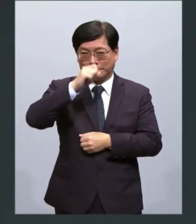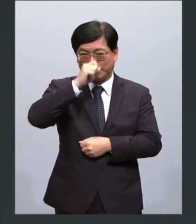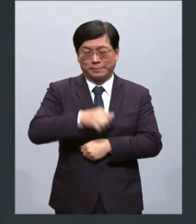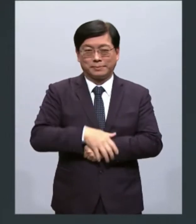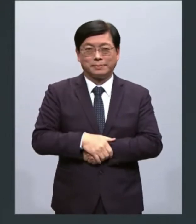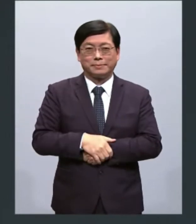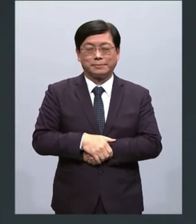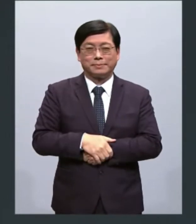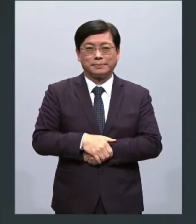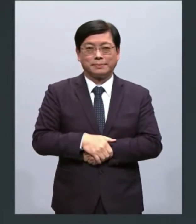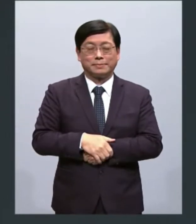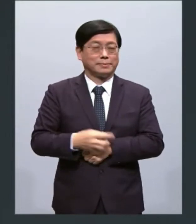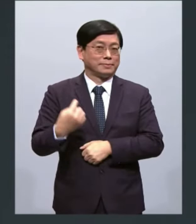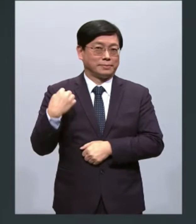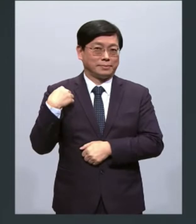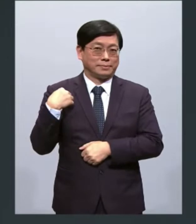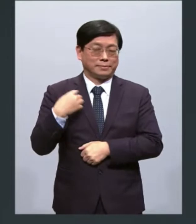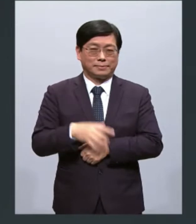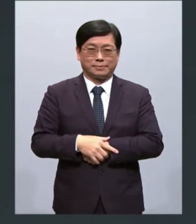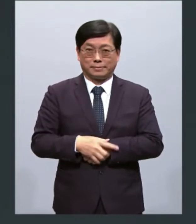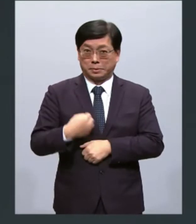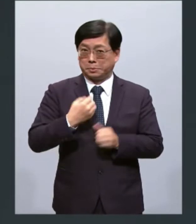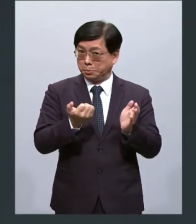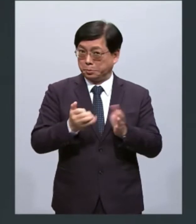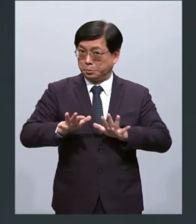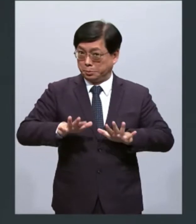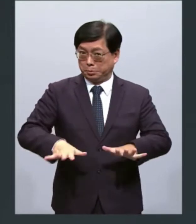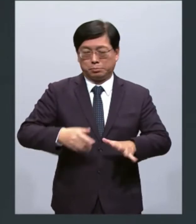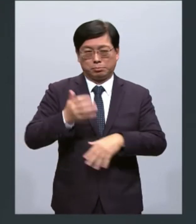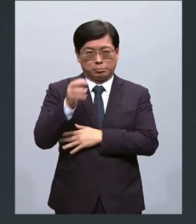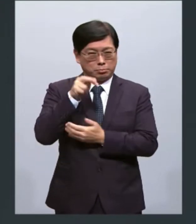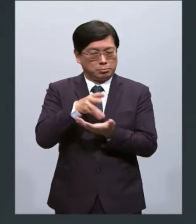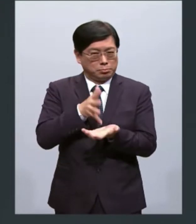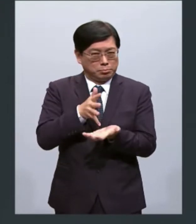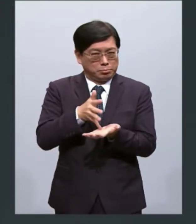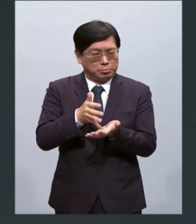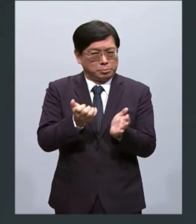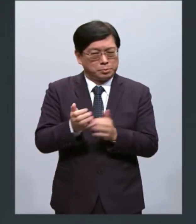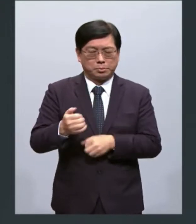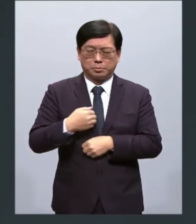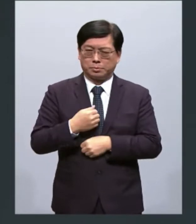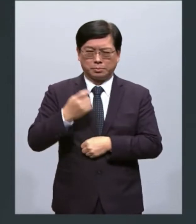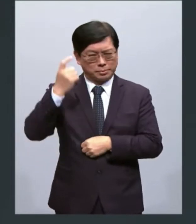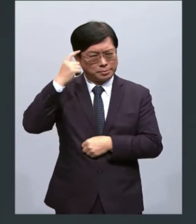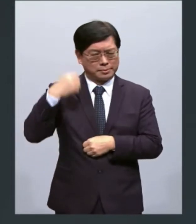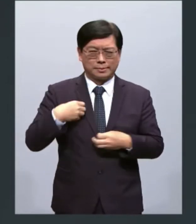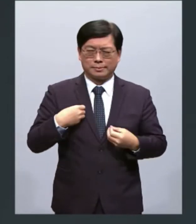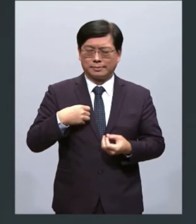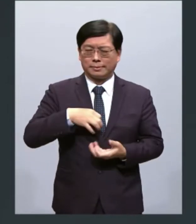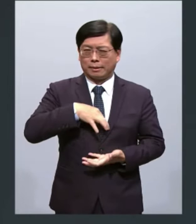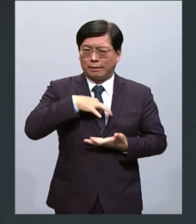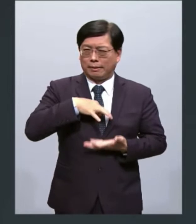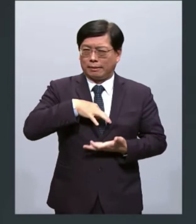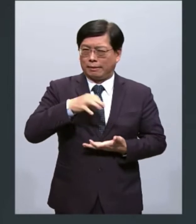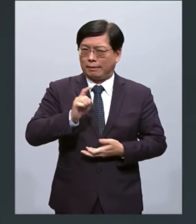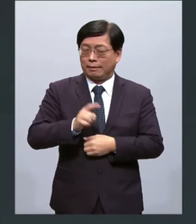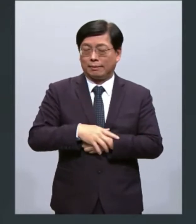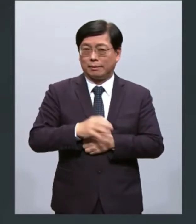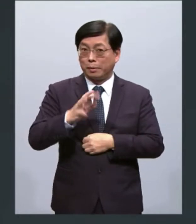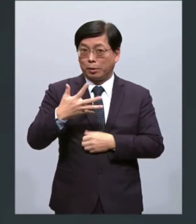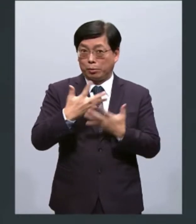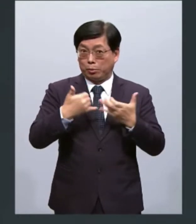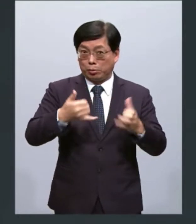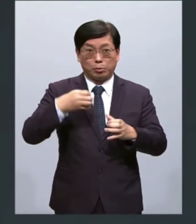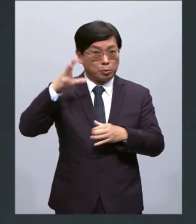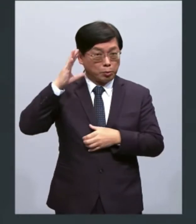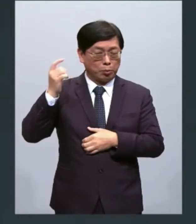好。昨天我在准备今天的政见的时候，就觉得心神不宁，因为我在网络新